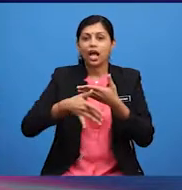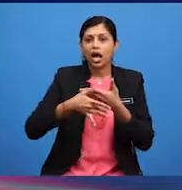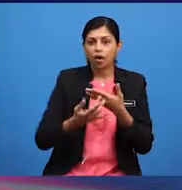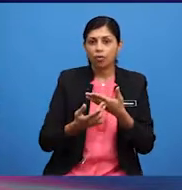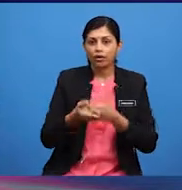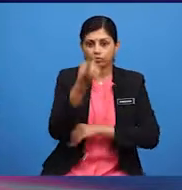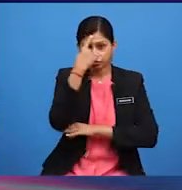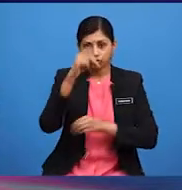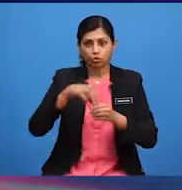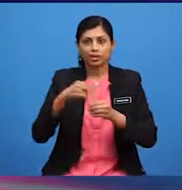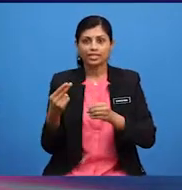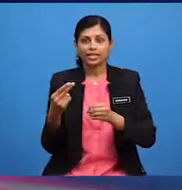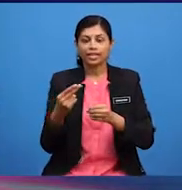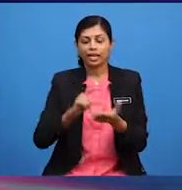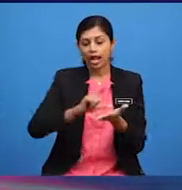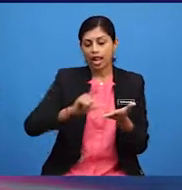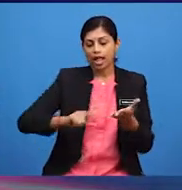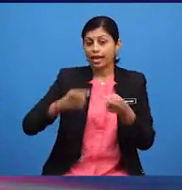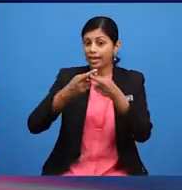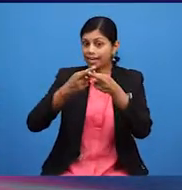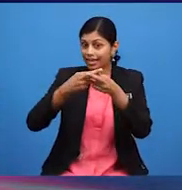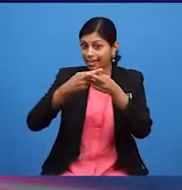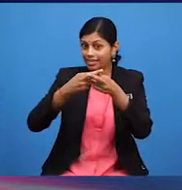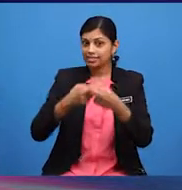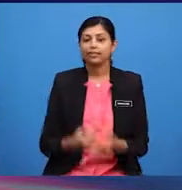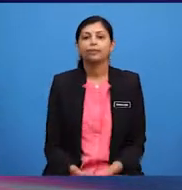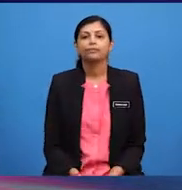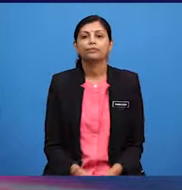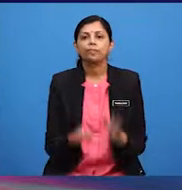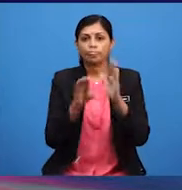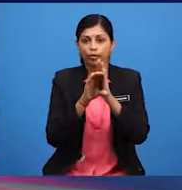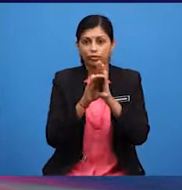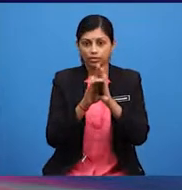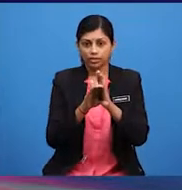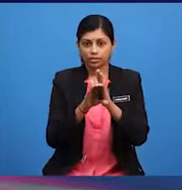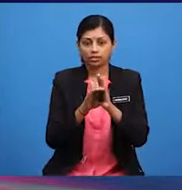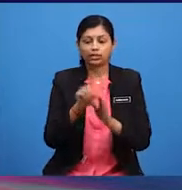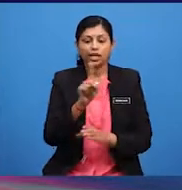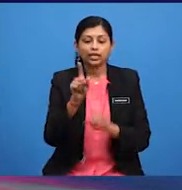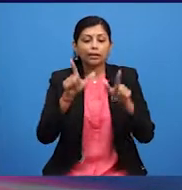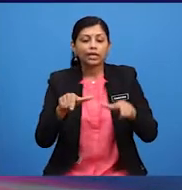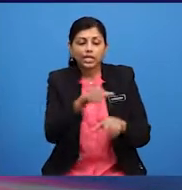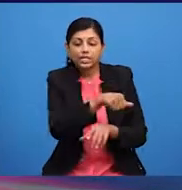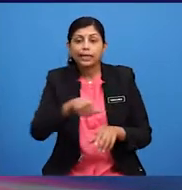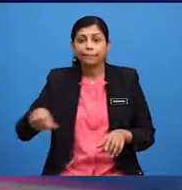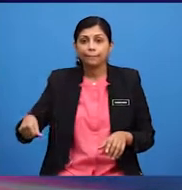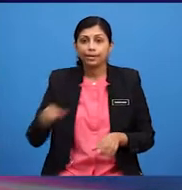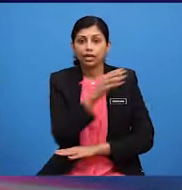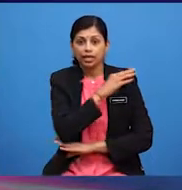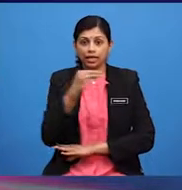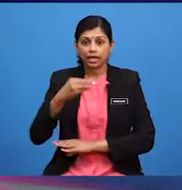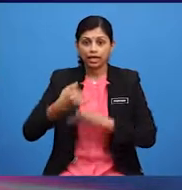bagi menghasilkan lakaran ringkas. Contohnya, kedudukan zip dan tali